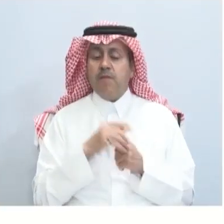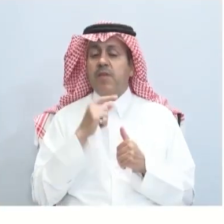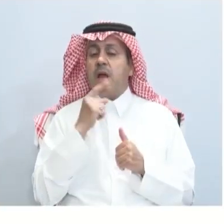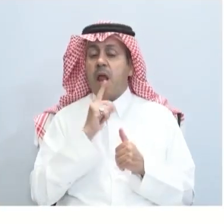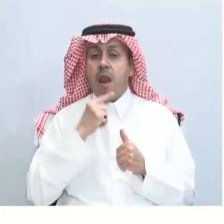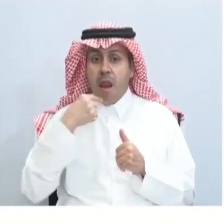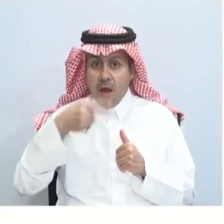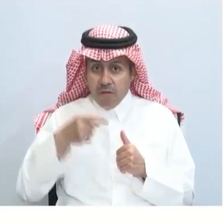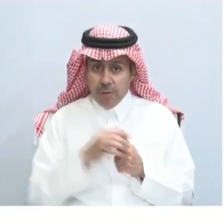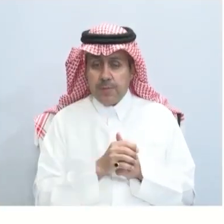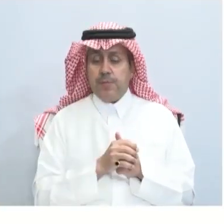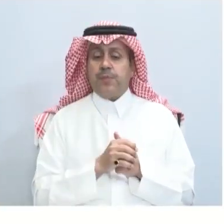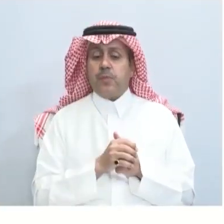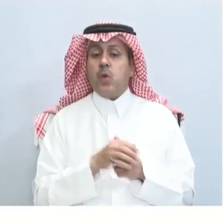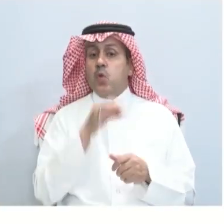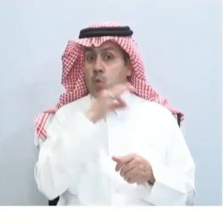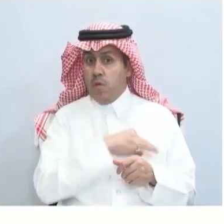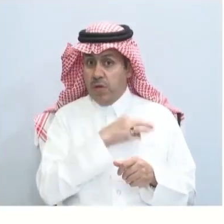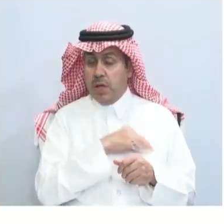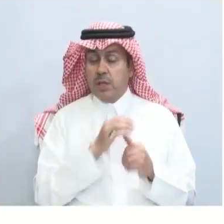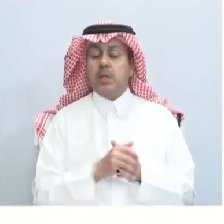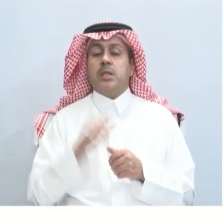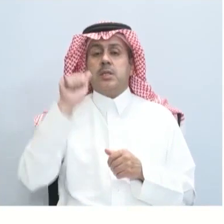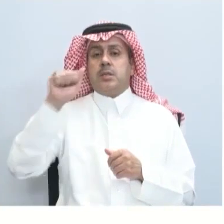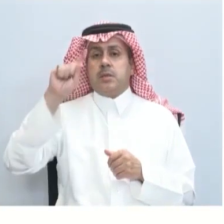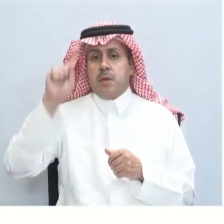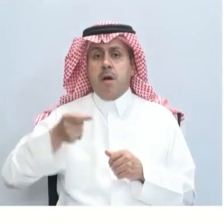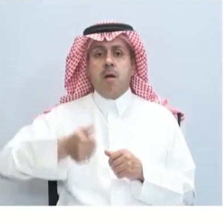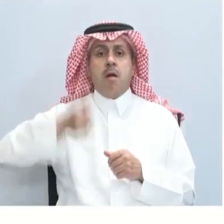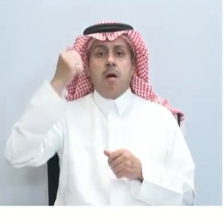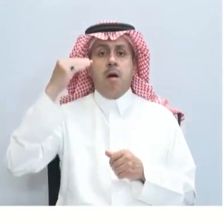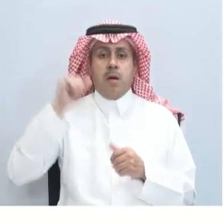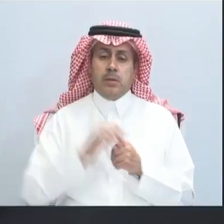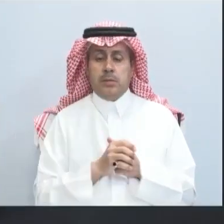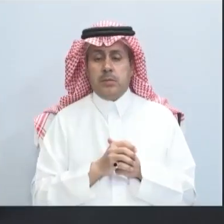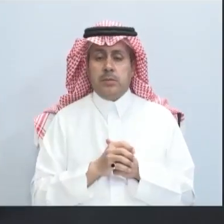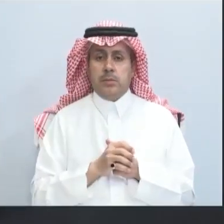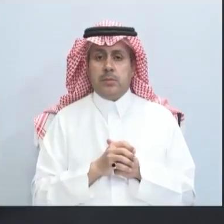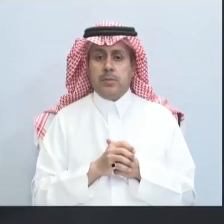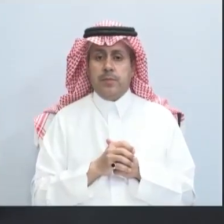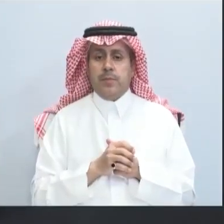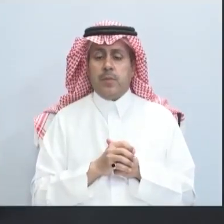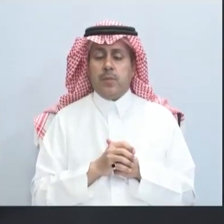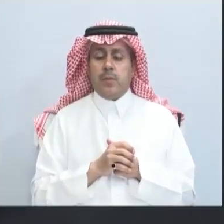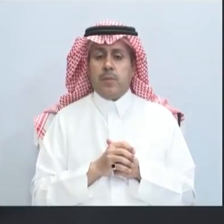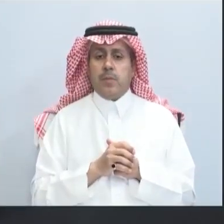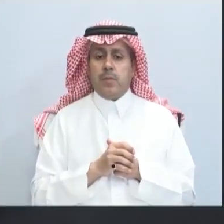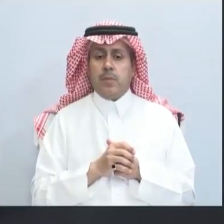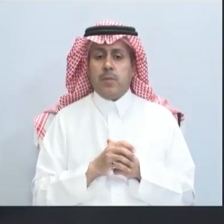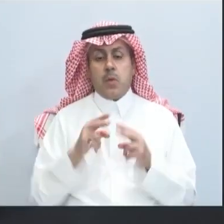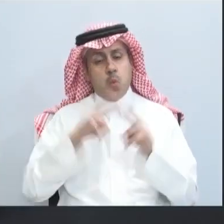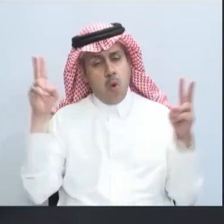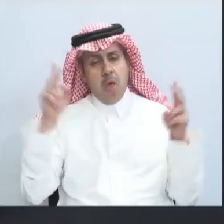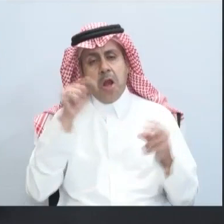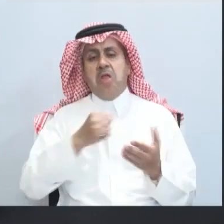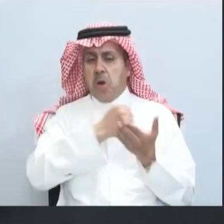النص ما يفيده صراحه صراحه ان هذا النص قد نسخ مثل ما ذكرنا من